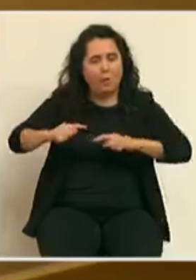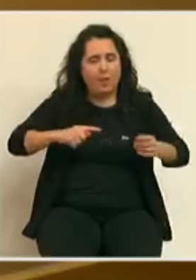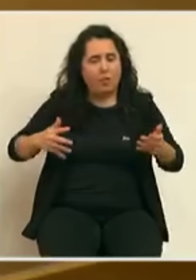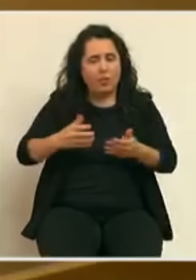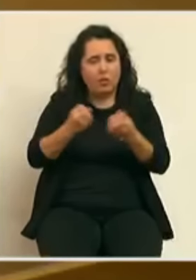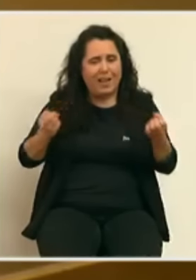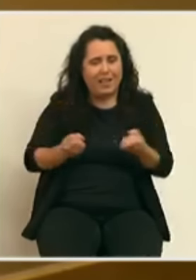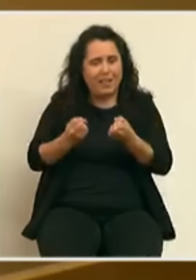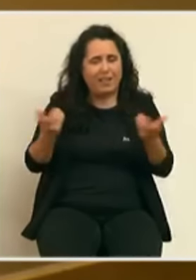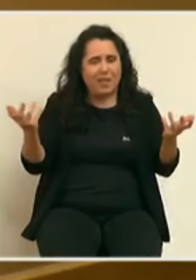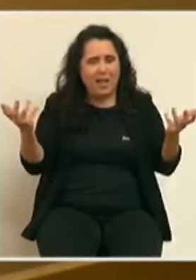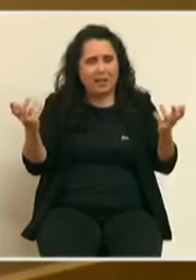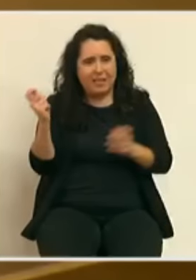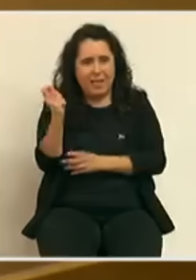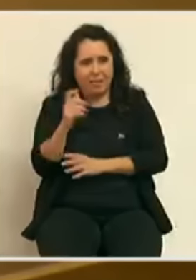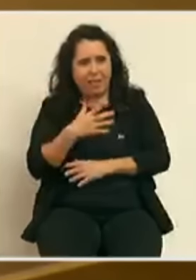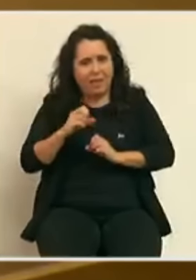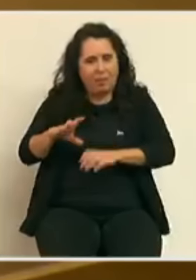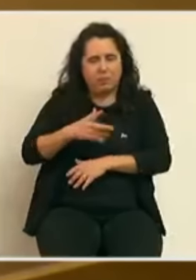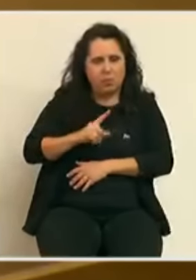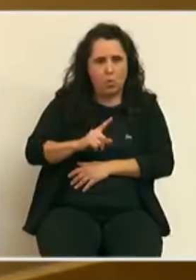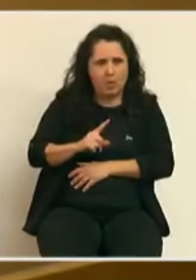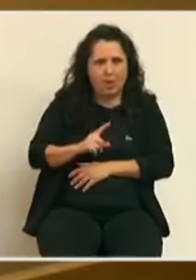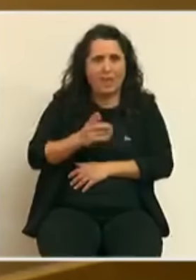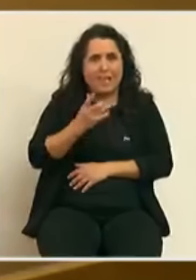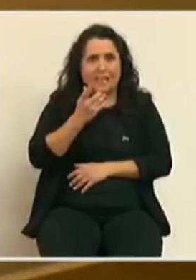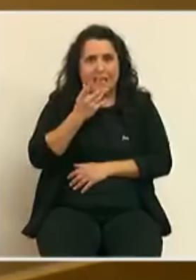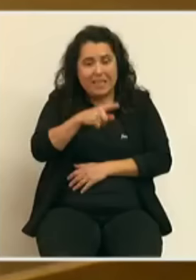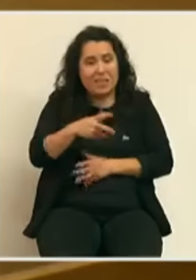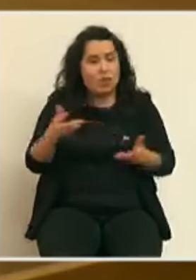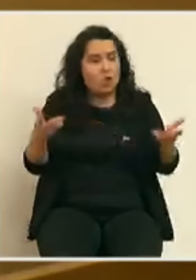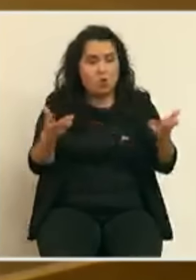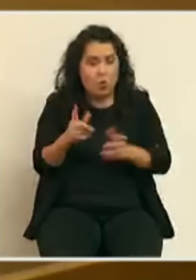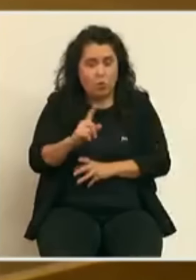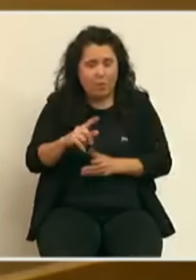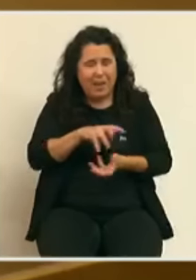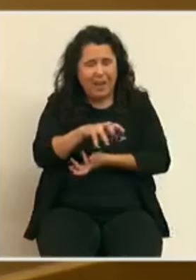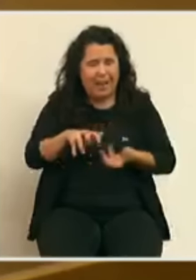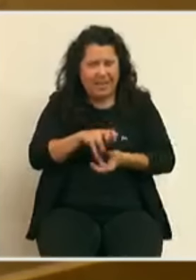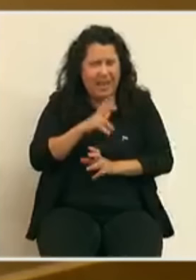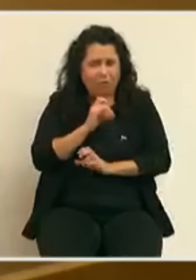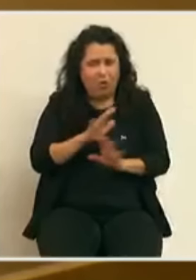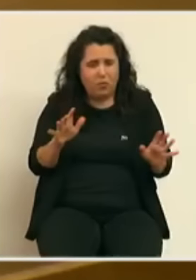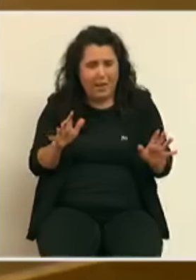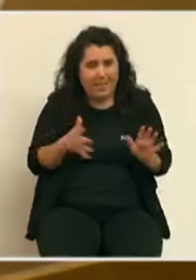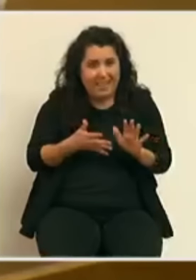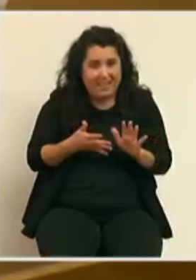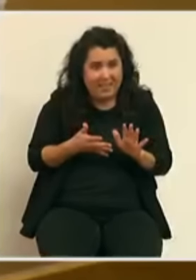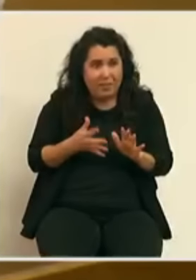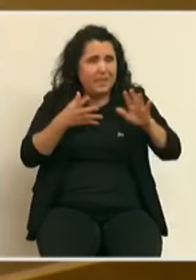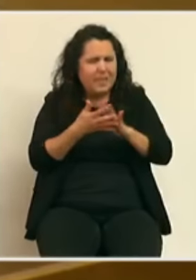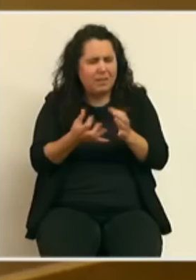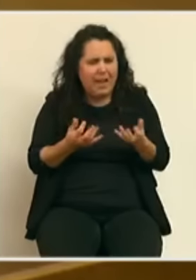activitats d'emergència? Si esta no és una emergència catastròfica, què és una emergència